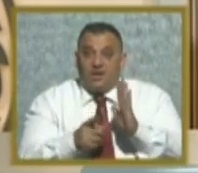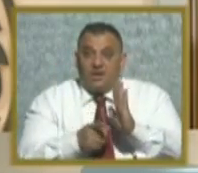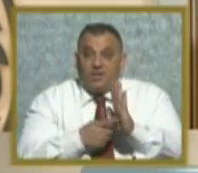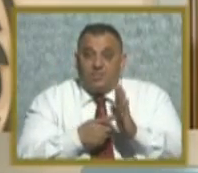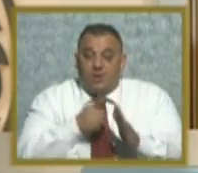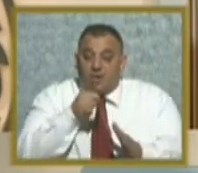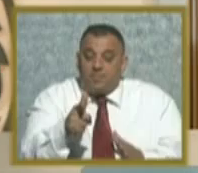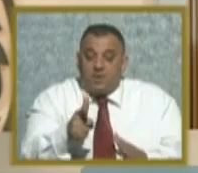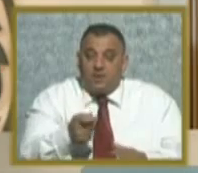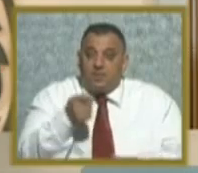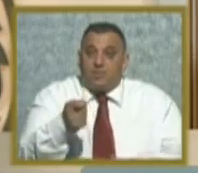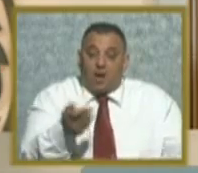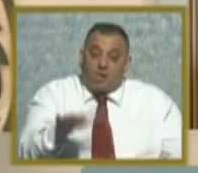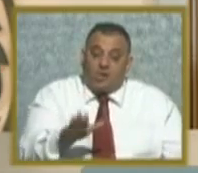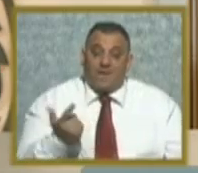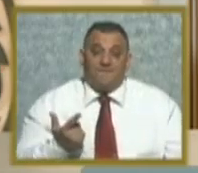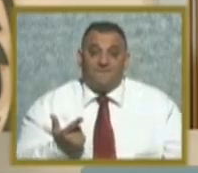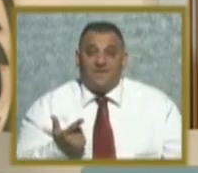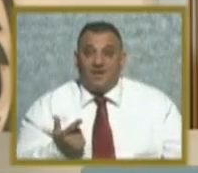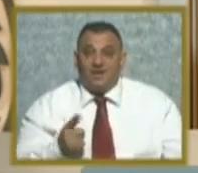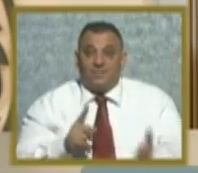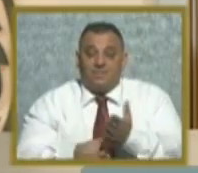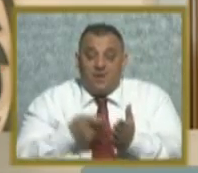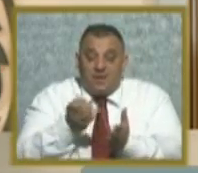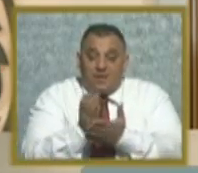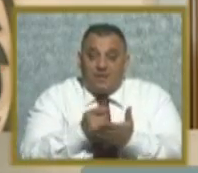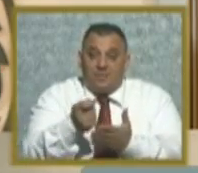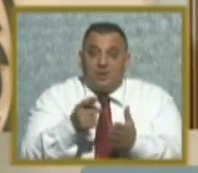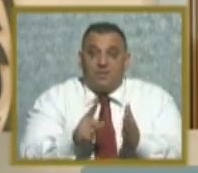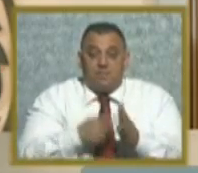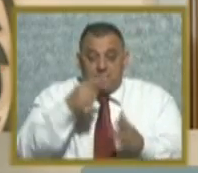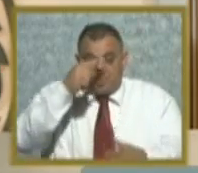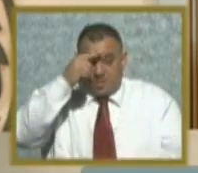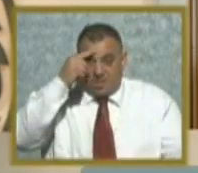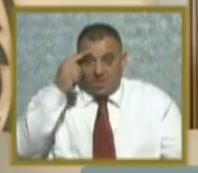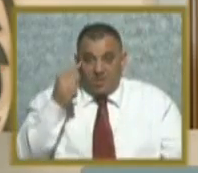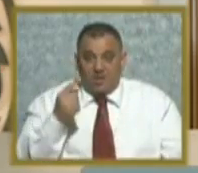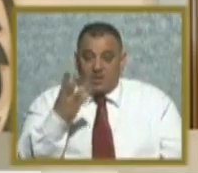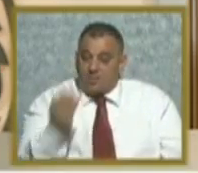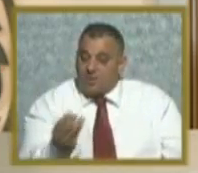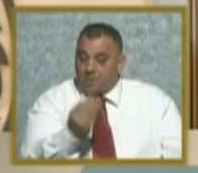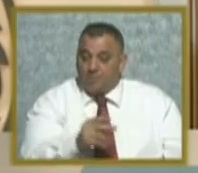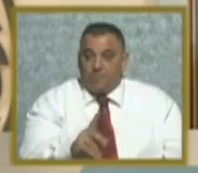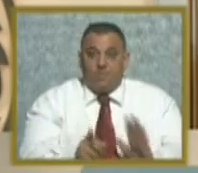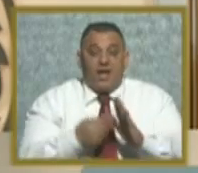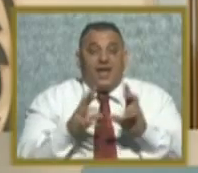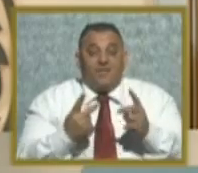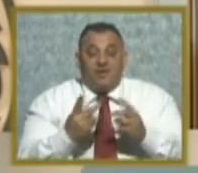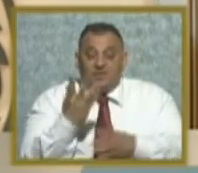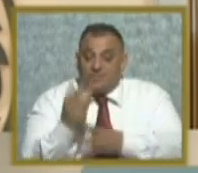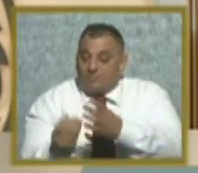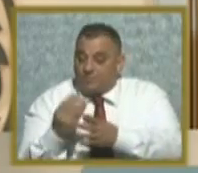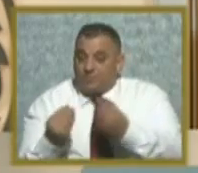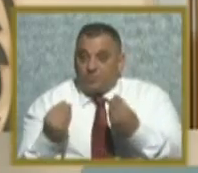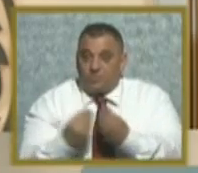ما يرث، كيف يرثه ميت مثلا؟ كيف يرثه ميت؟ لكن تقولين مثلا هذا الولد عنده أولاد، عنده أولاد،